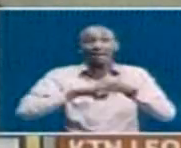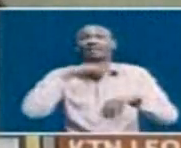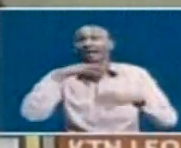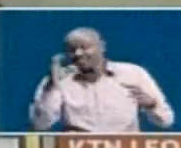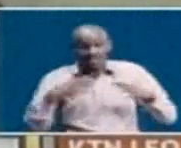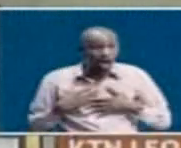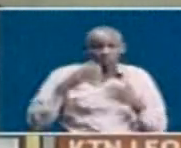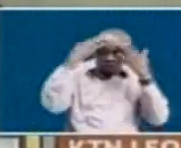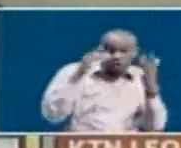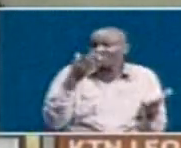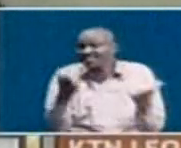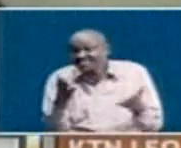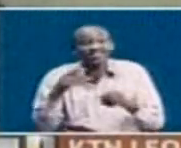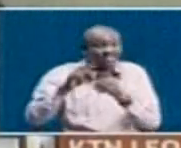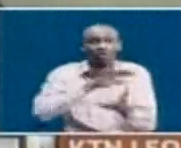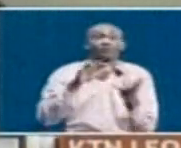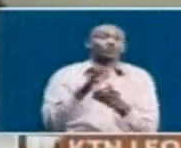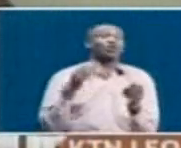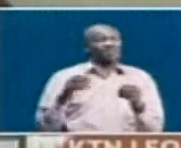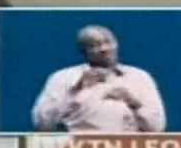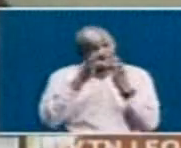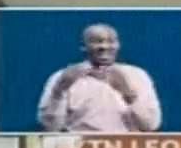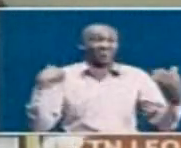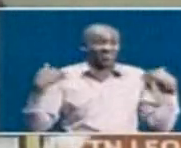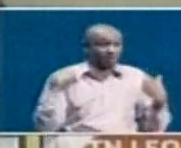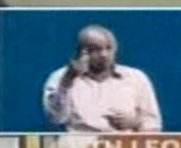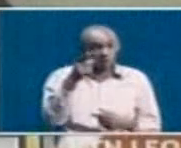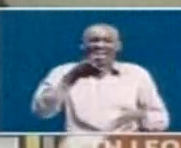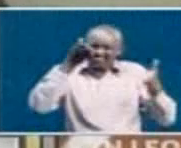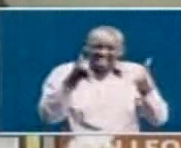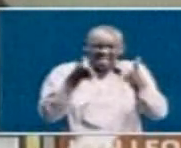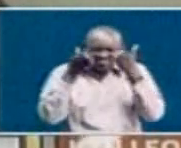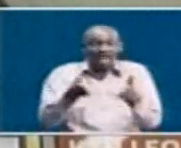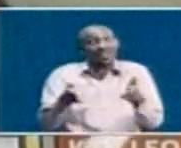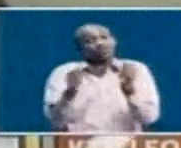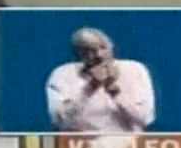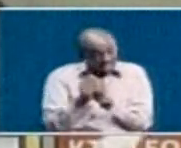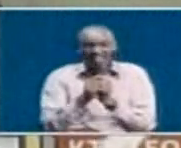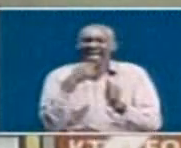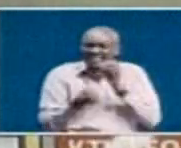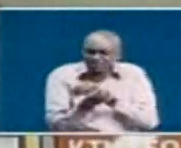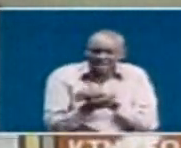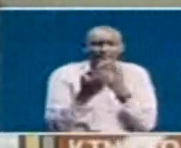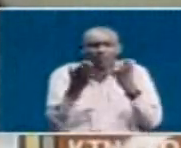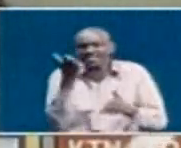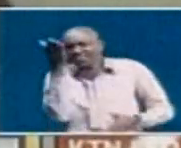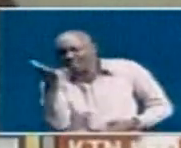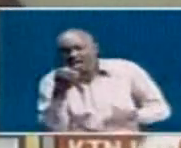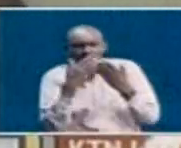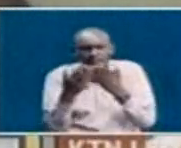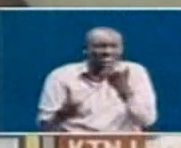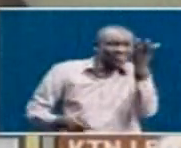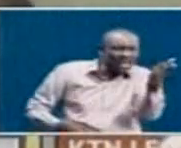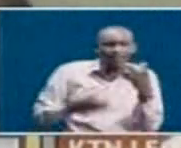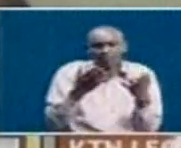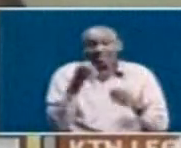ndio uambiwe ati warithishwa hivyo waze kusumbua na familia. Hapana, ni hapa hapa mkiwa nyote hai akuambia kila uwazi wake, na wewe pia umpatie ule